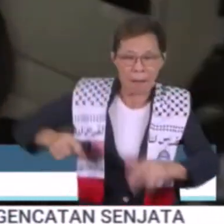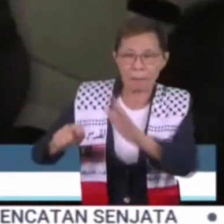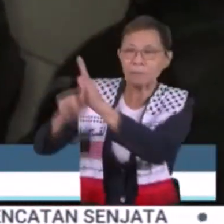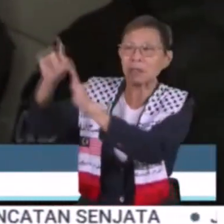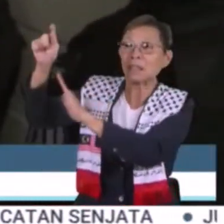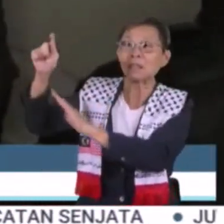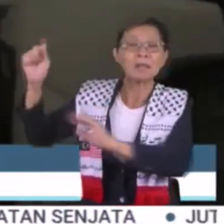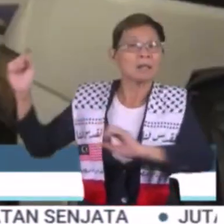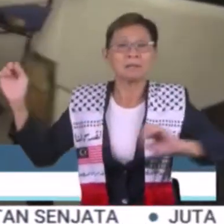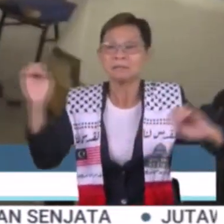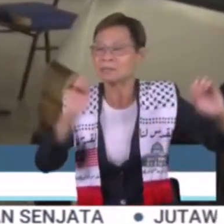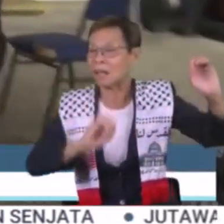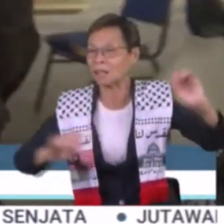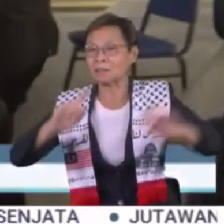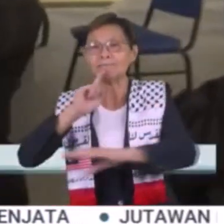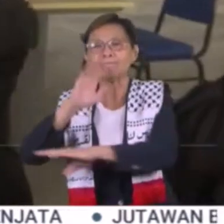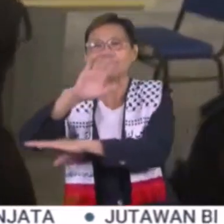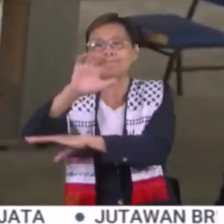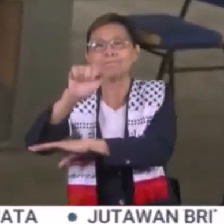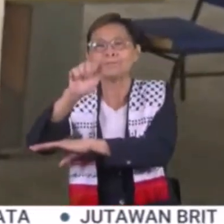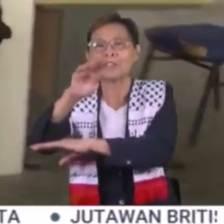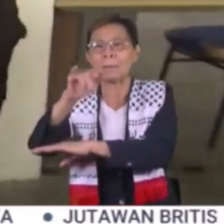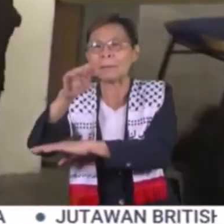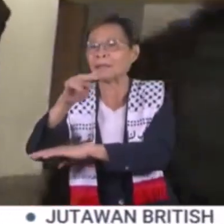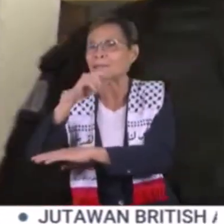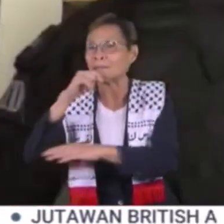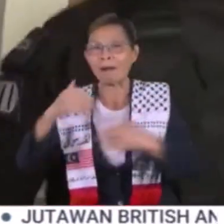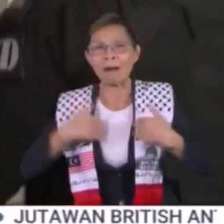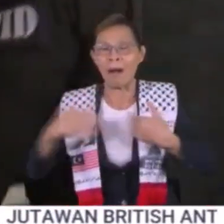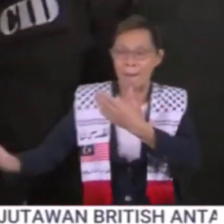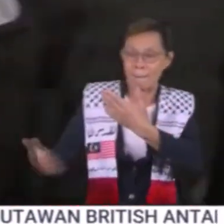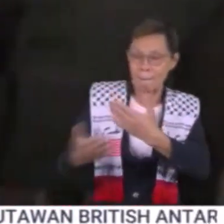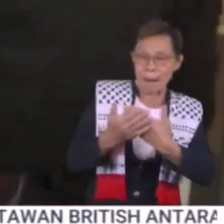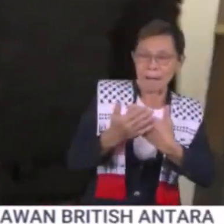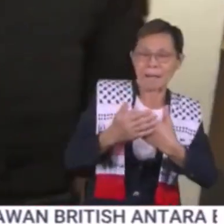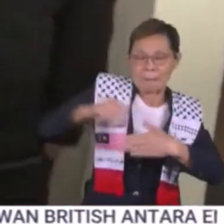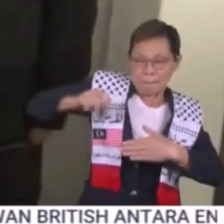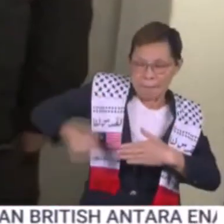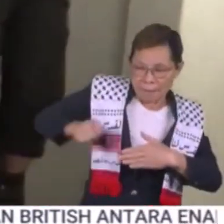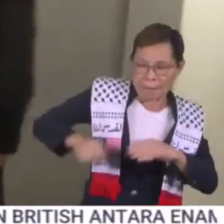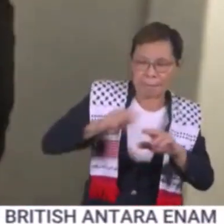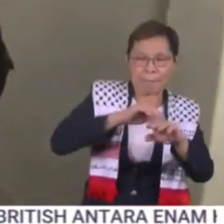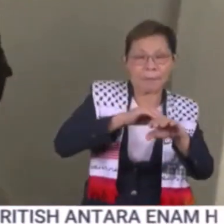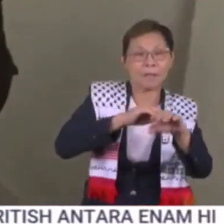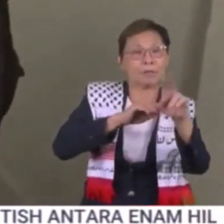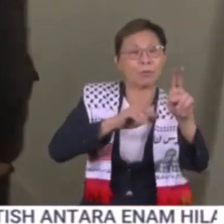Tinggi dan tiada jaminan diberikan. Kes disebut semula pada 24 Oktober.